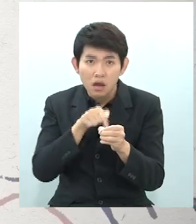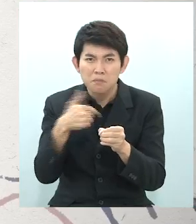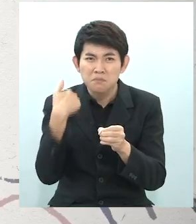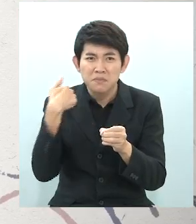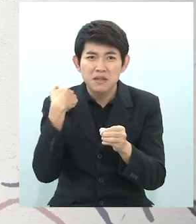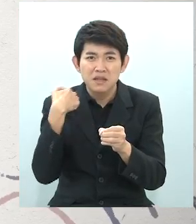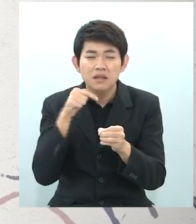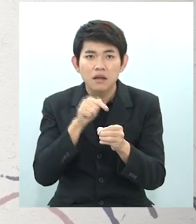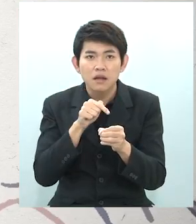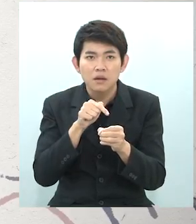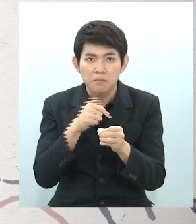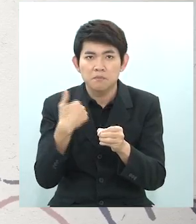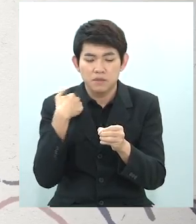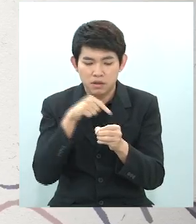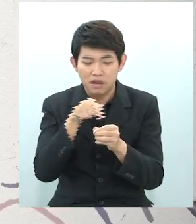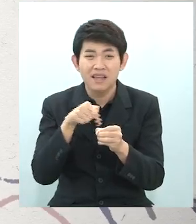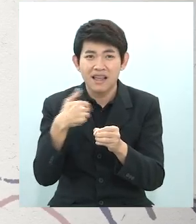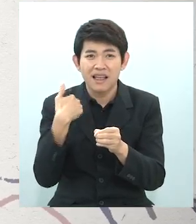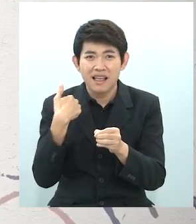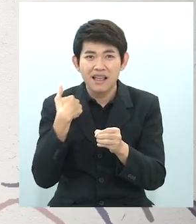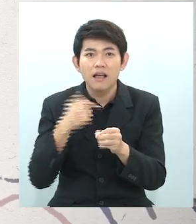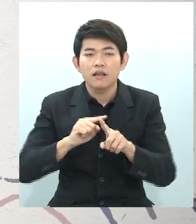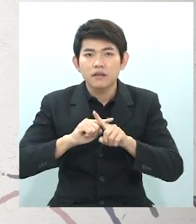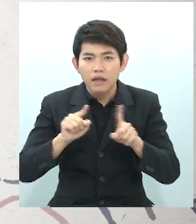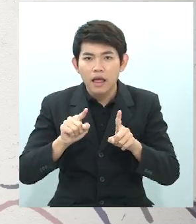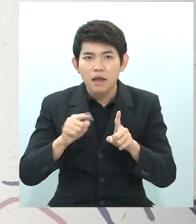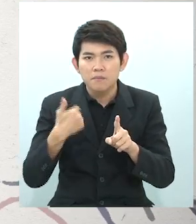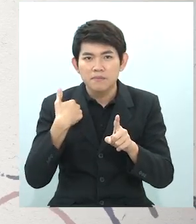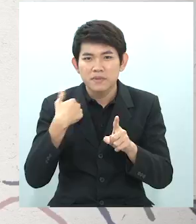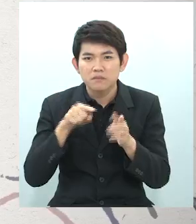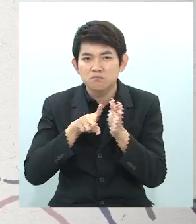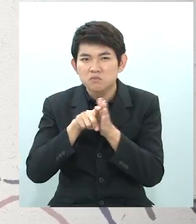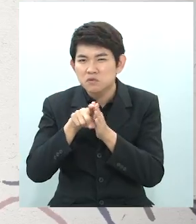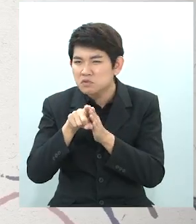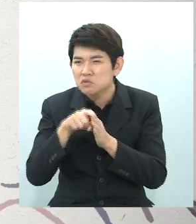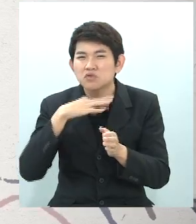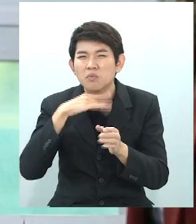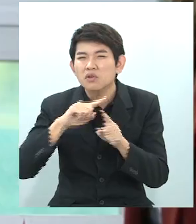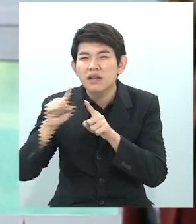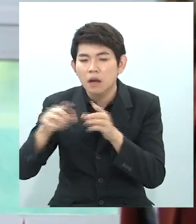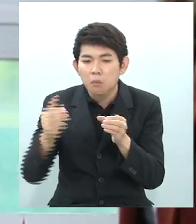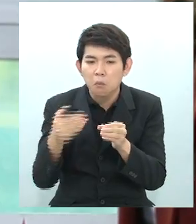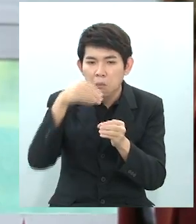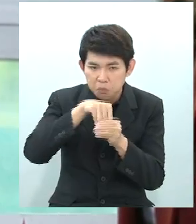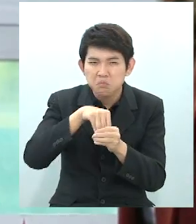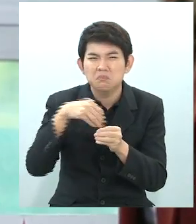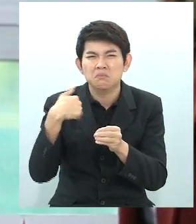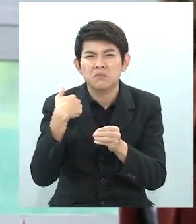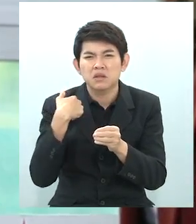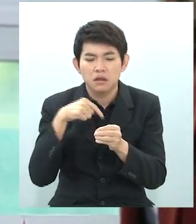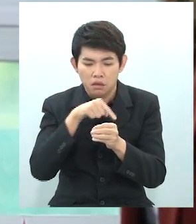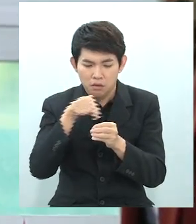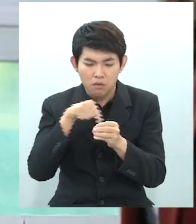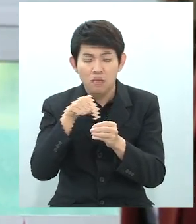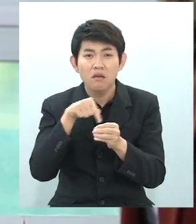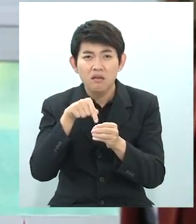ดอยู่นะคะอันนี้จะมีรูเปิดก็จริงแต่ก็จะมีสิ่งมาตันตรงรูเปิดนั้นนะคะสิ่งที่ตันที่เราเห็นตรงนั้นมันก็จะ